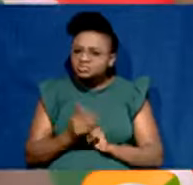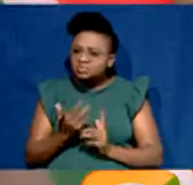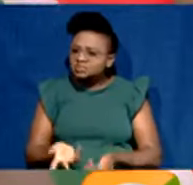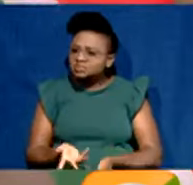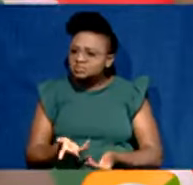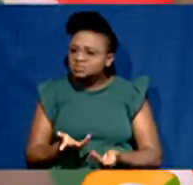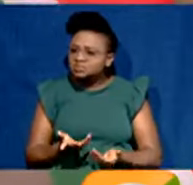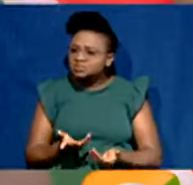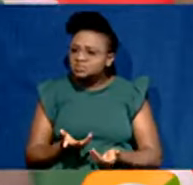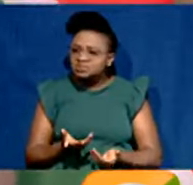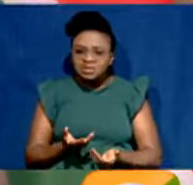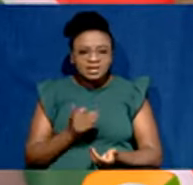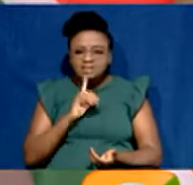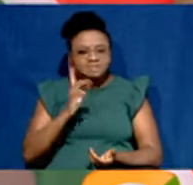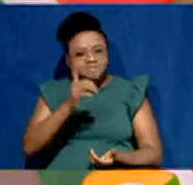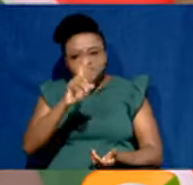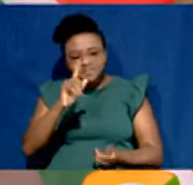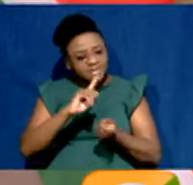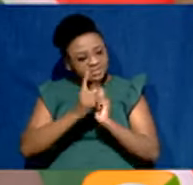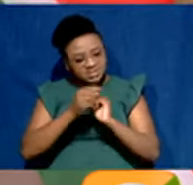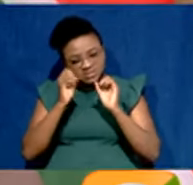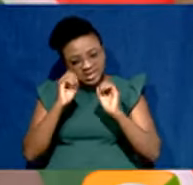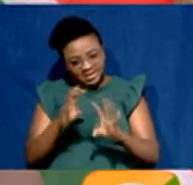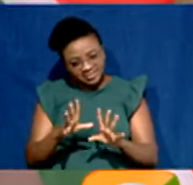imebadilika. Mambo ya ushuru,